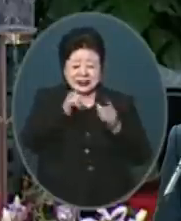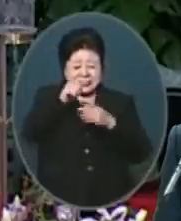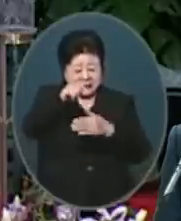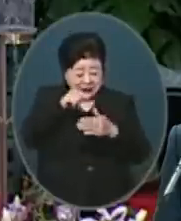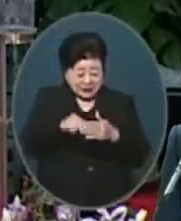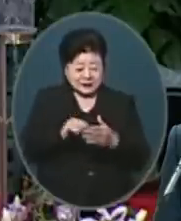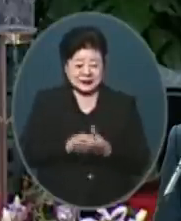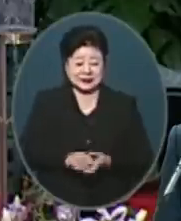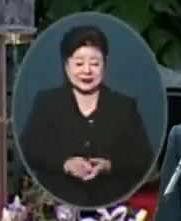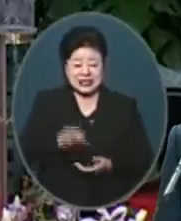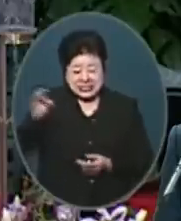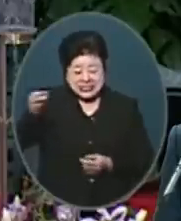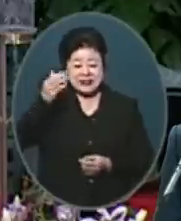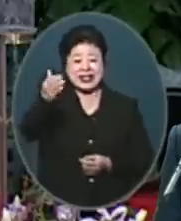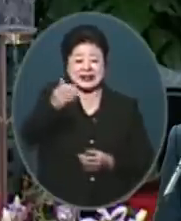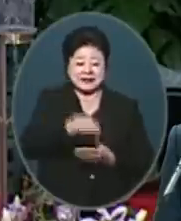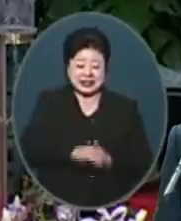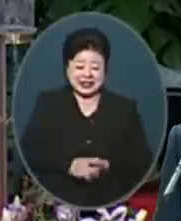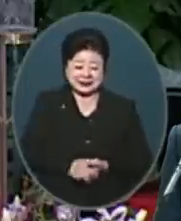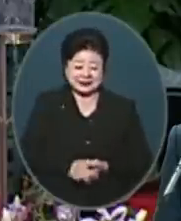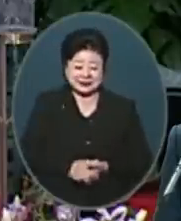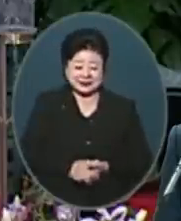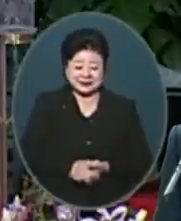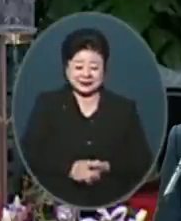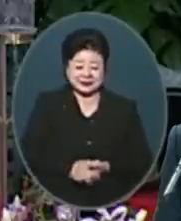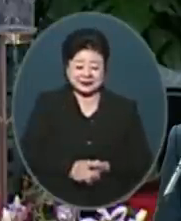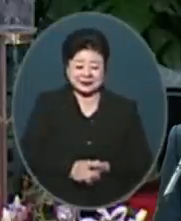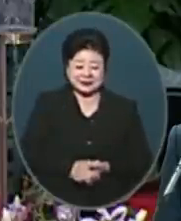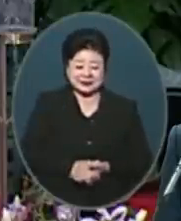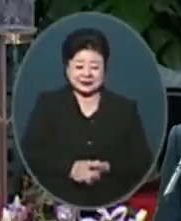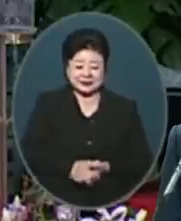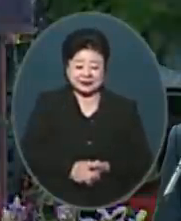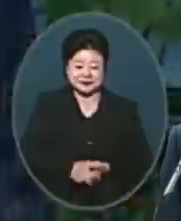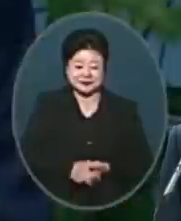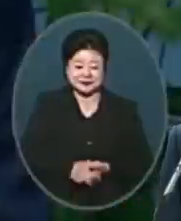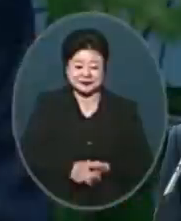생활이라는 것을 인정해야 되는 것입니다.